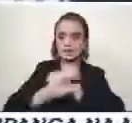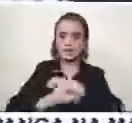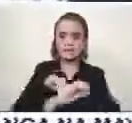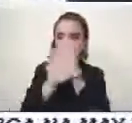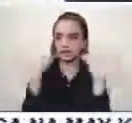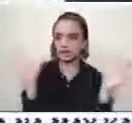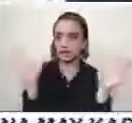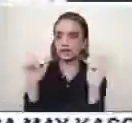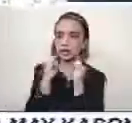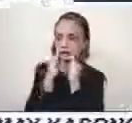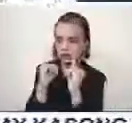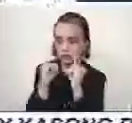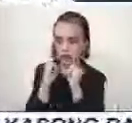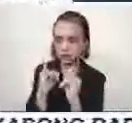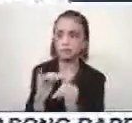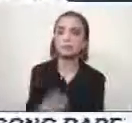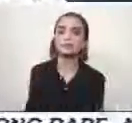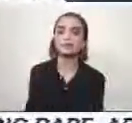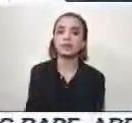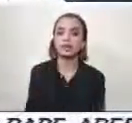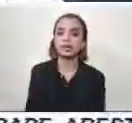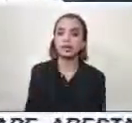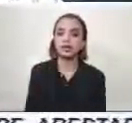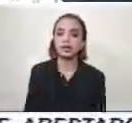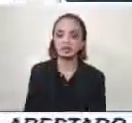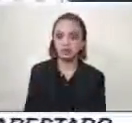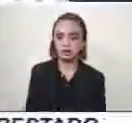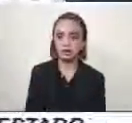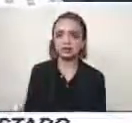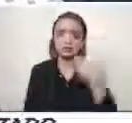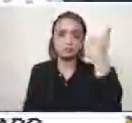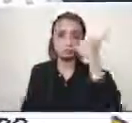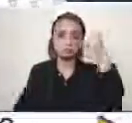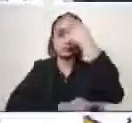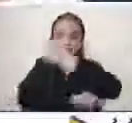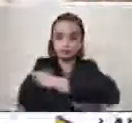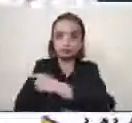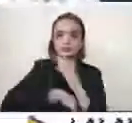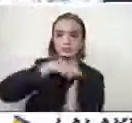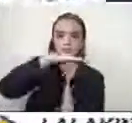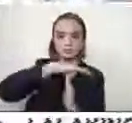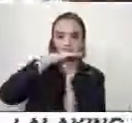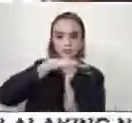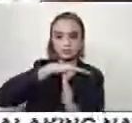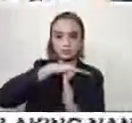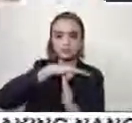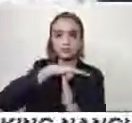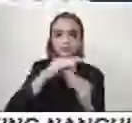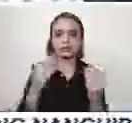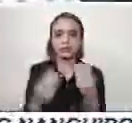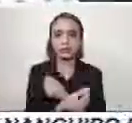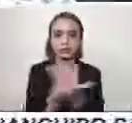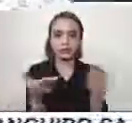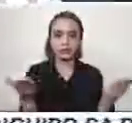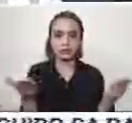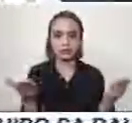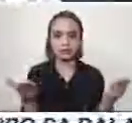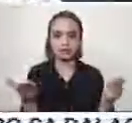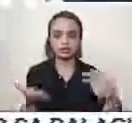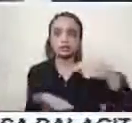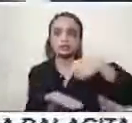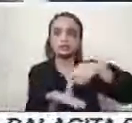siya sa publiko ng dasal para sa kanyang pamilya. Pinayuhan din niya ang mga mamamayan na huwag baliwalain